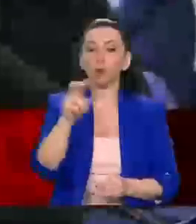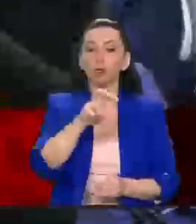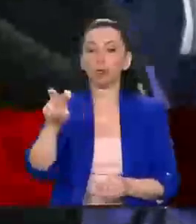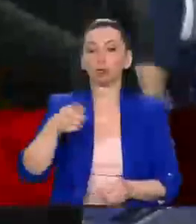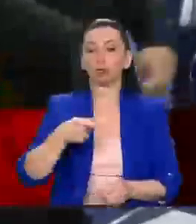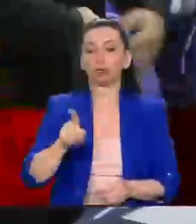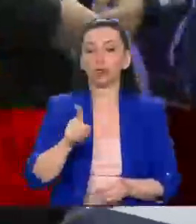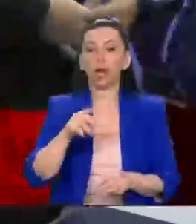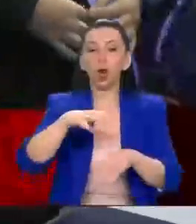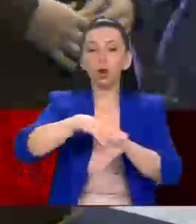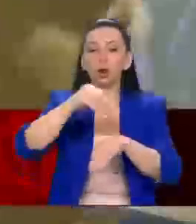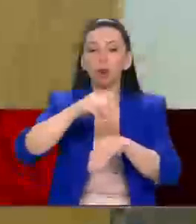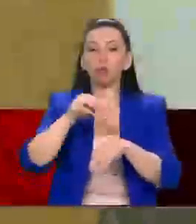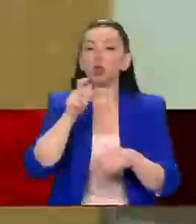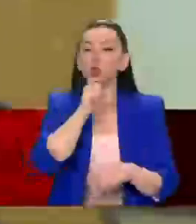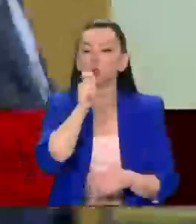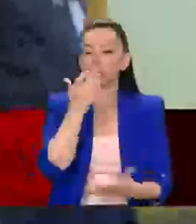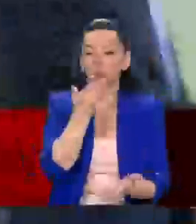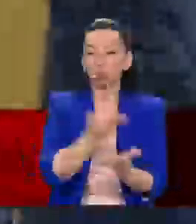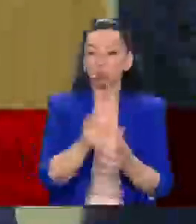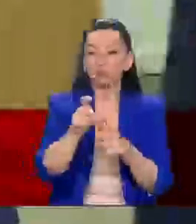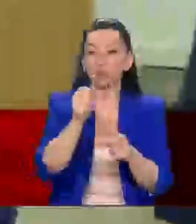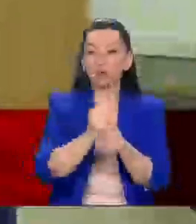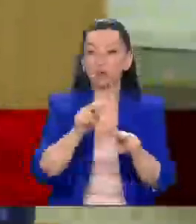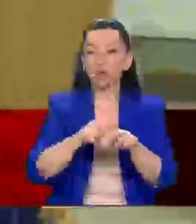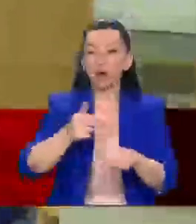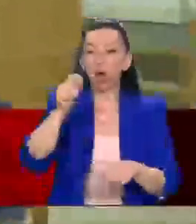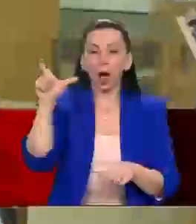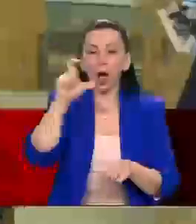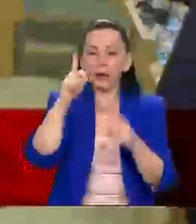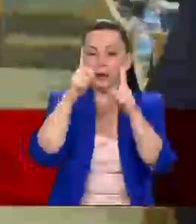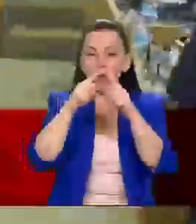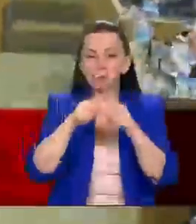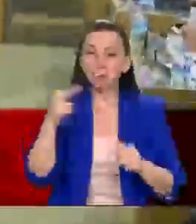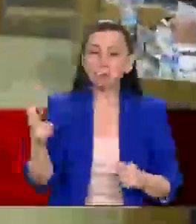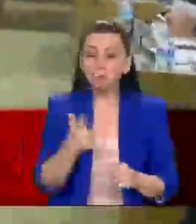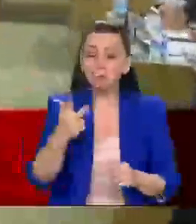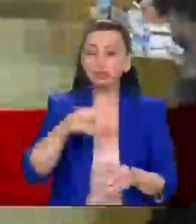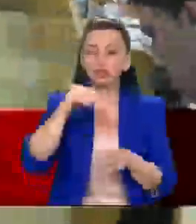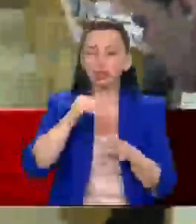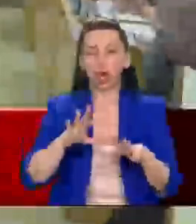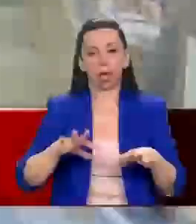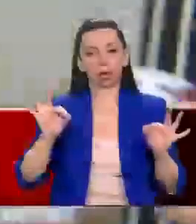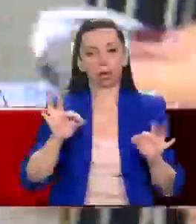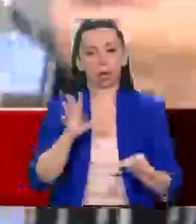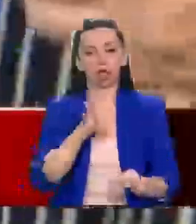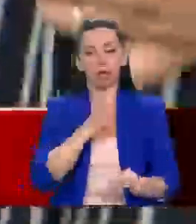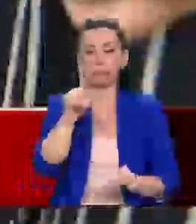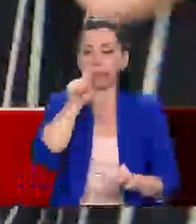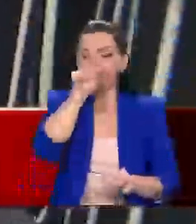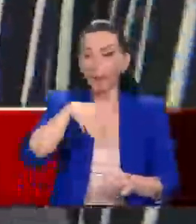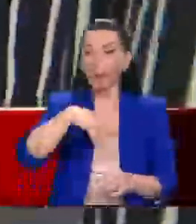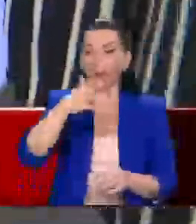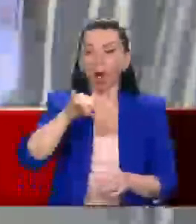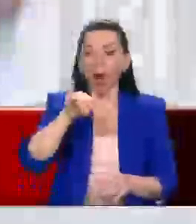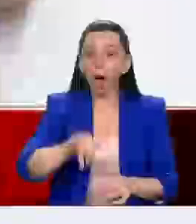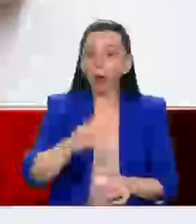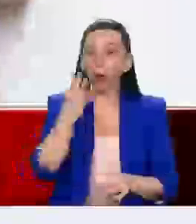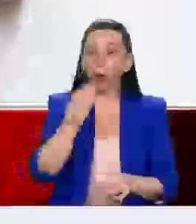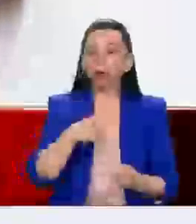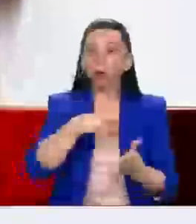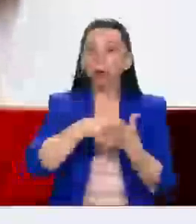4.800.000. Komisyona sunum yapan SGK Başkanı aylık hesaplama işlemlerinin hızlandırılması için hazırlık yaptıklarını, 1 Mart sonrası hak edilen